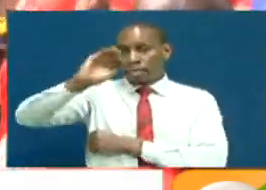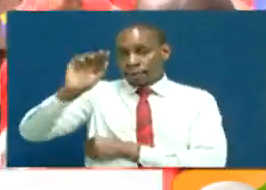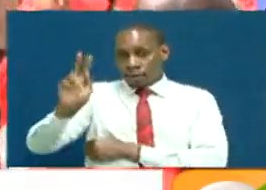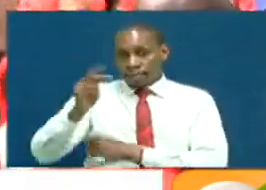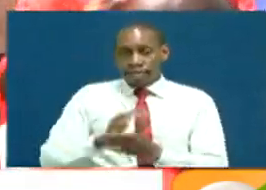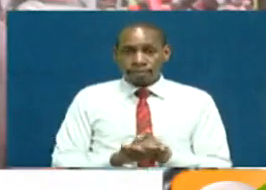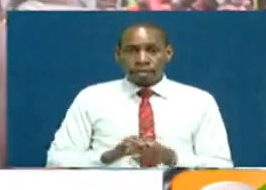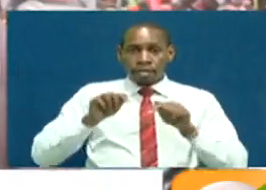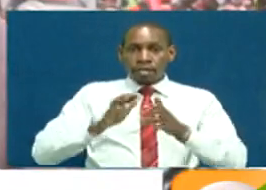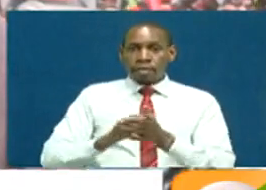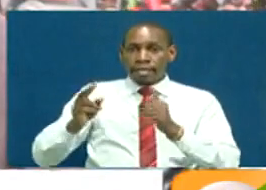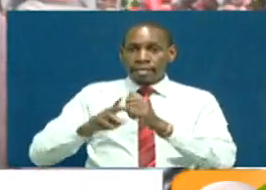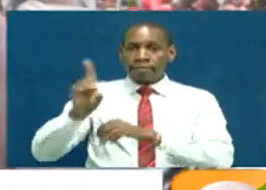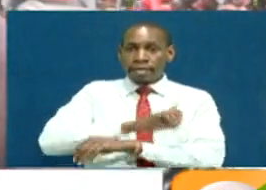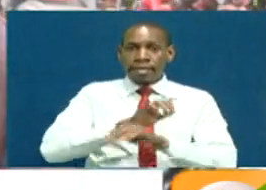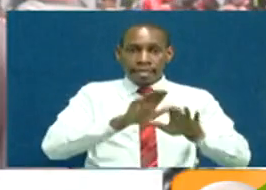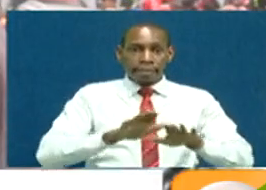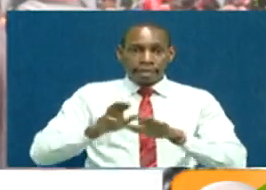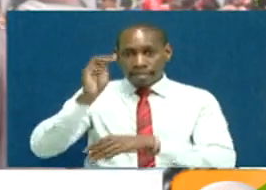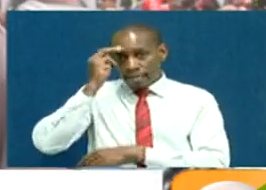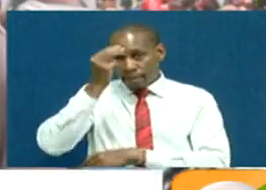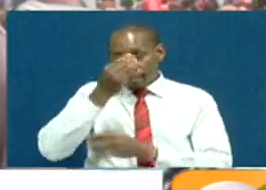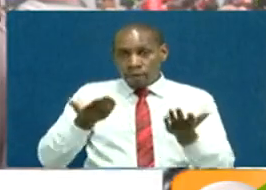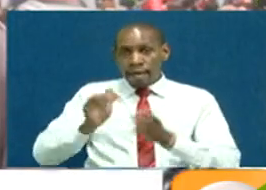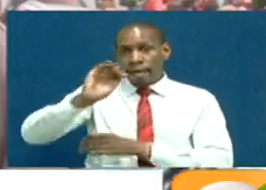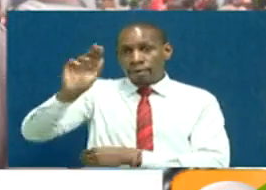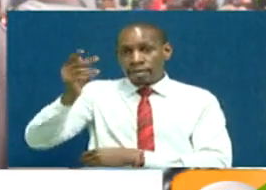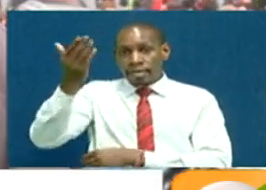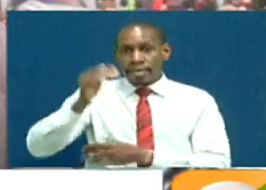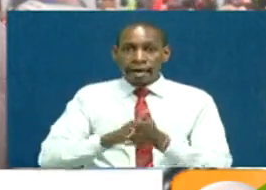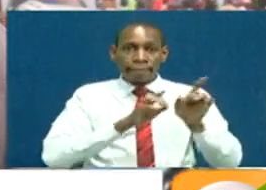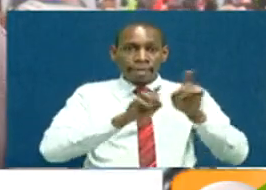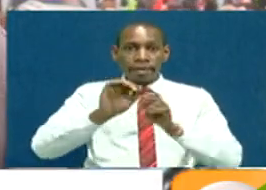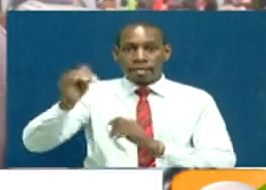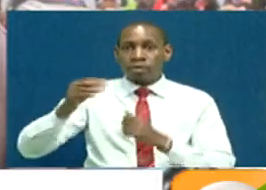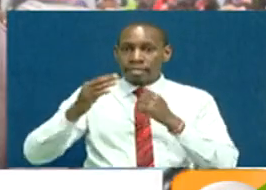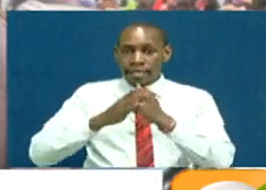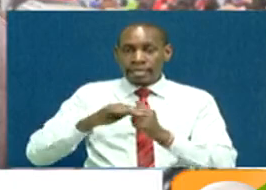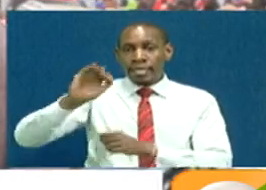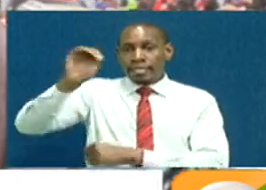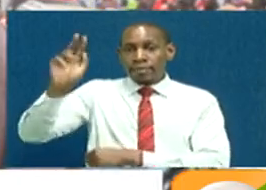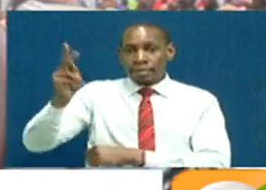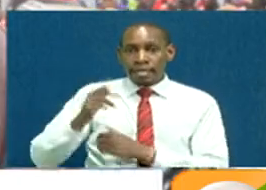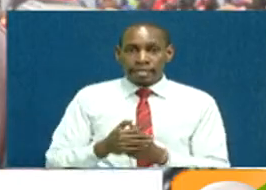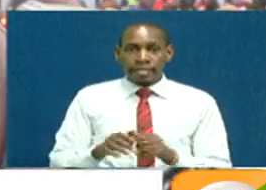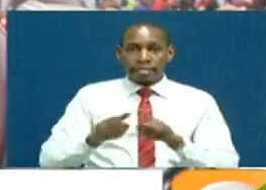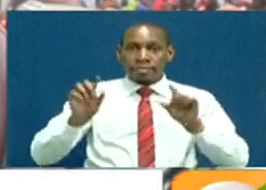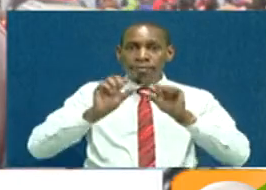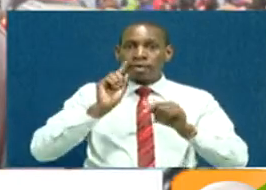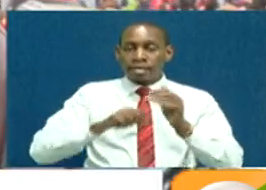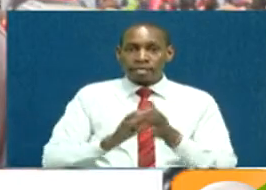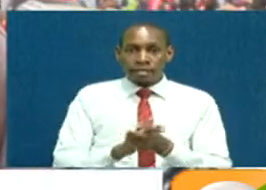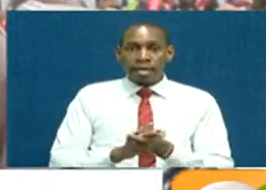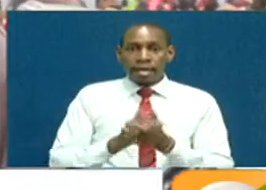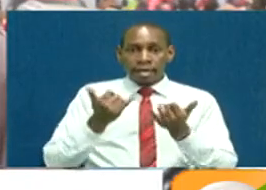Kenya. Hii leo ikiwa siku ya saba ya kampeni za Martha Karua Mlimani, amezuru kaunti 9 za Mlima Kenya, na anasema ndio